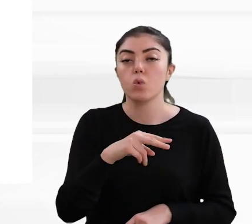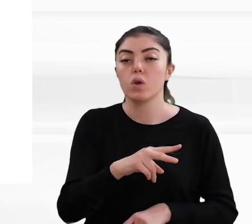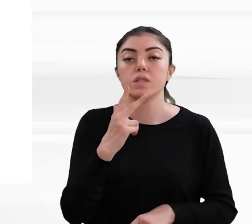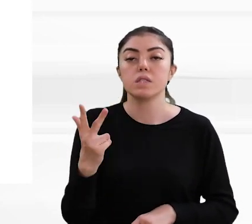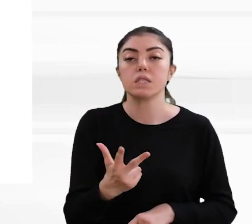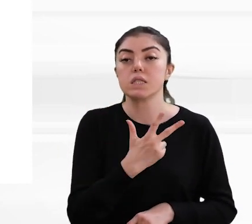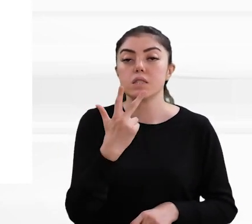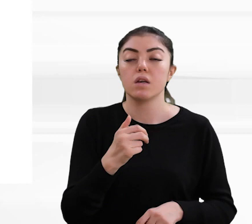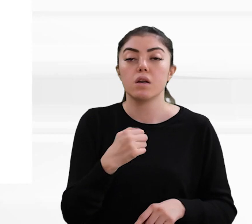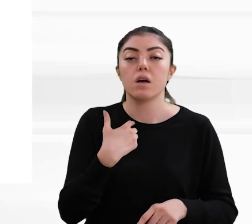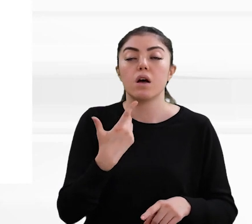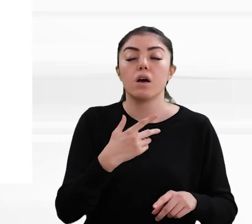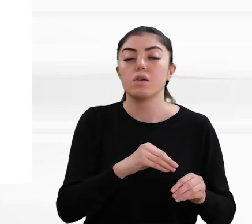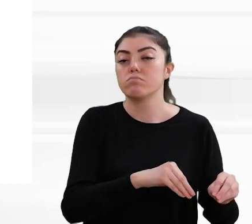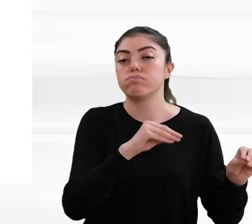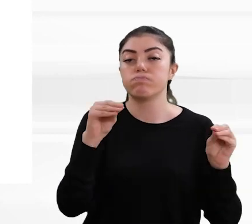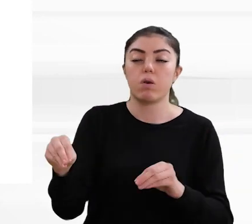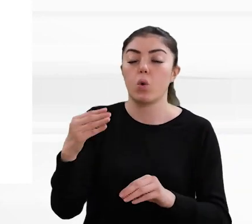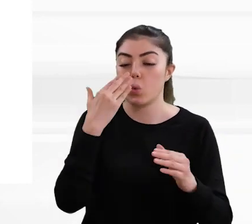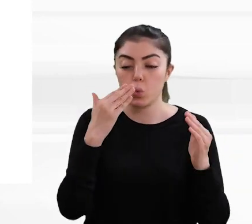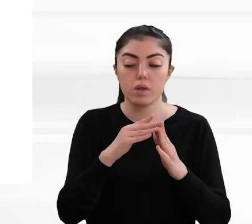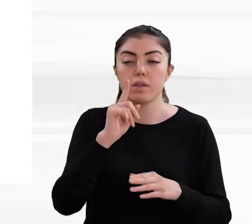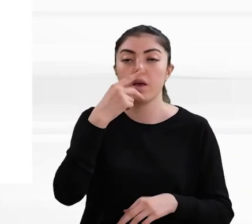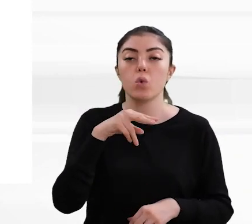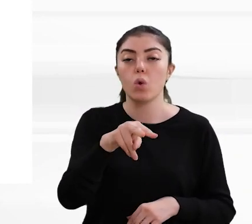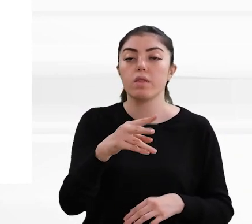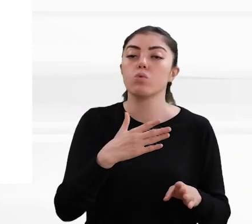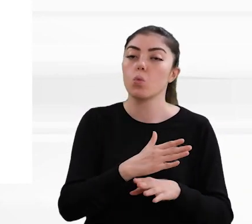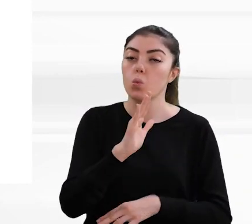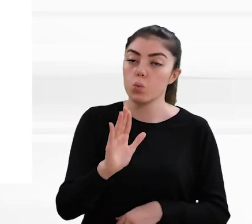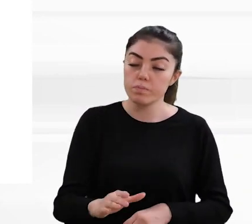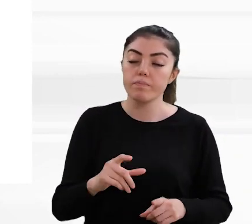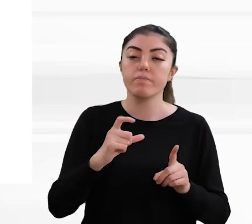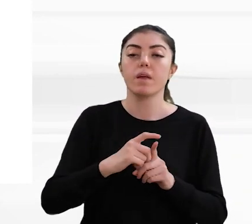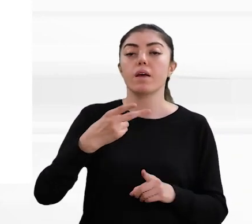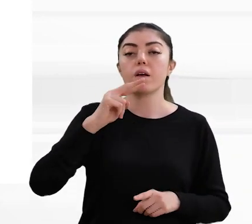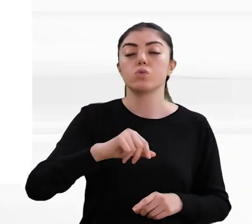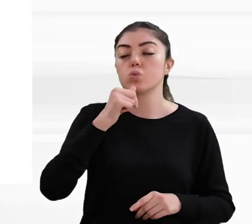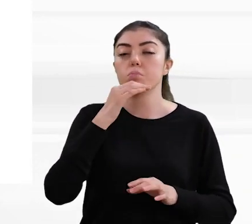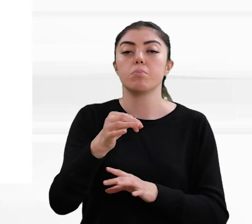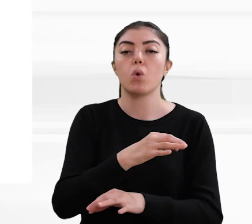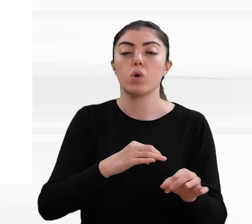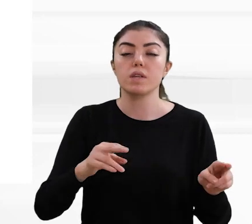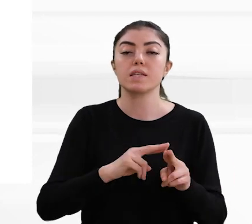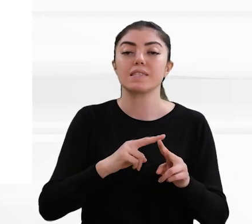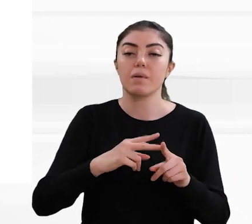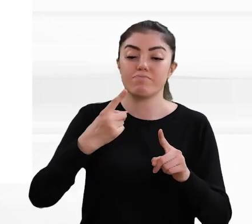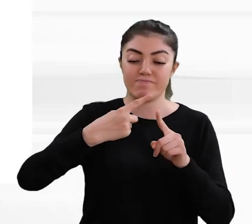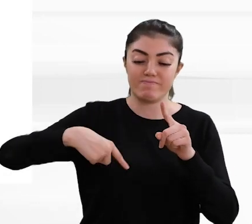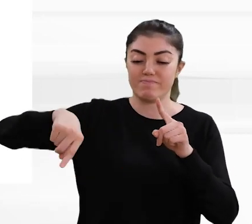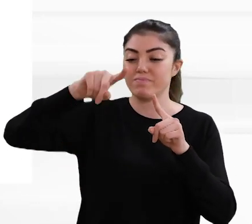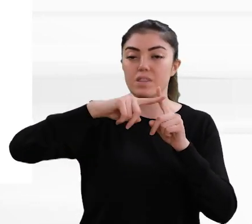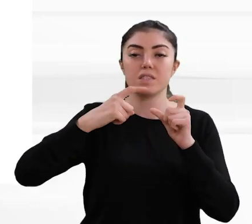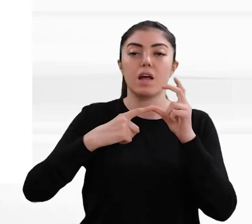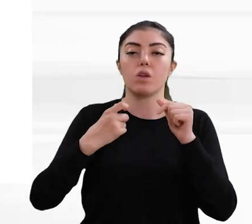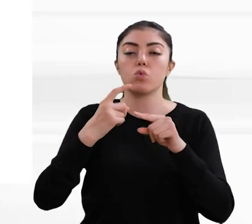hızlı olarak taşındığı yapılardır ve tek yönlü taşınır Doğrudur de su molekülüne ile kıskan çeperinde selüloz